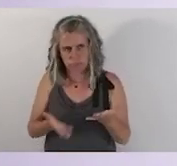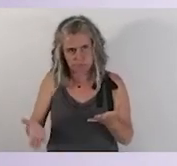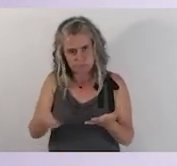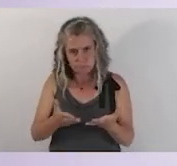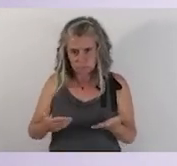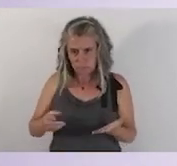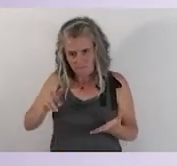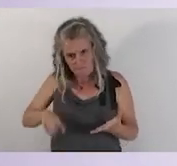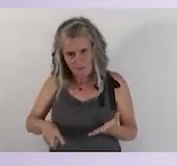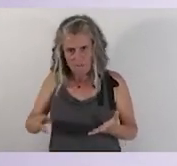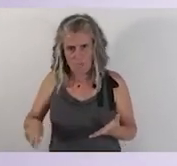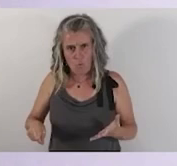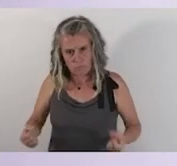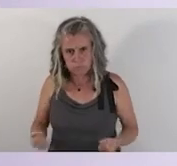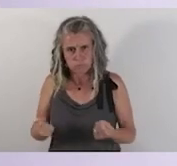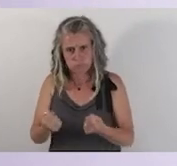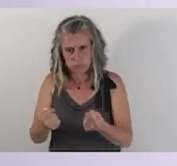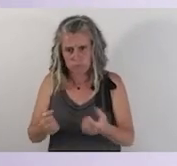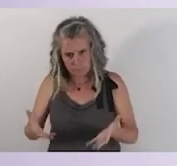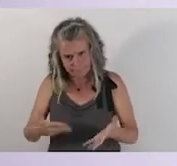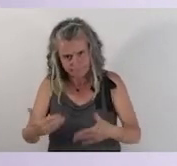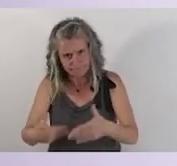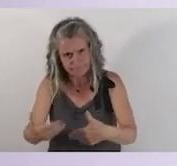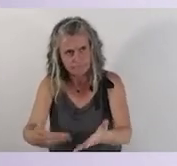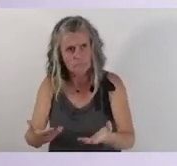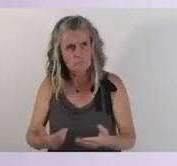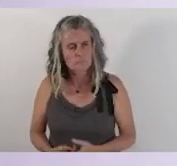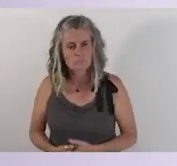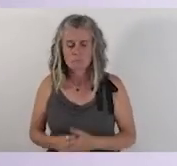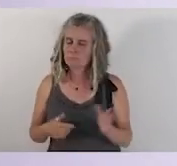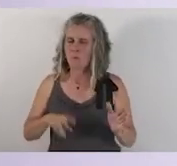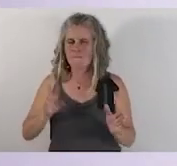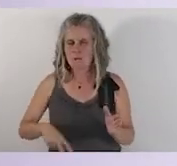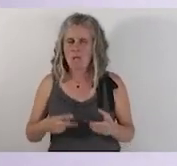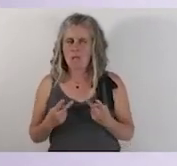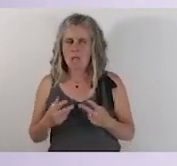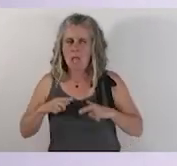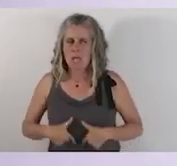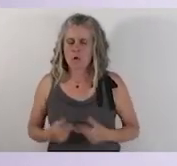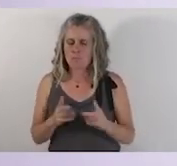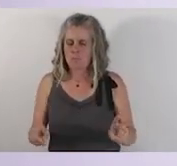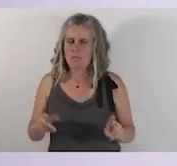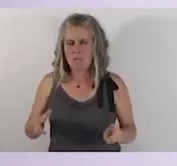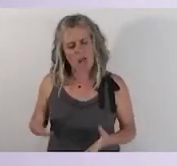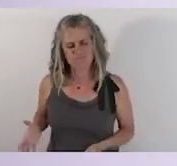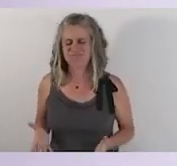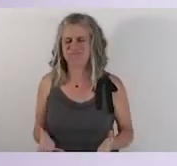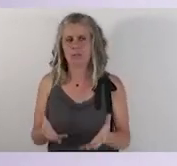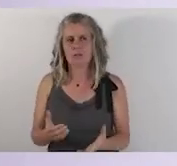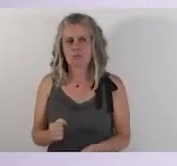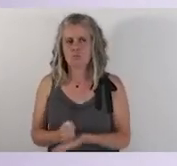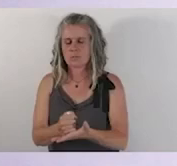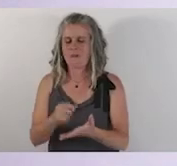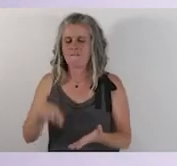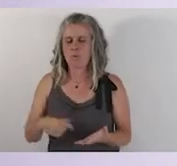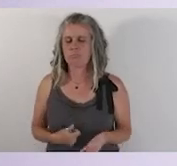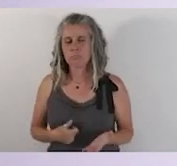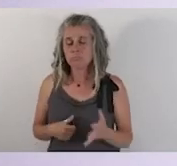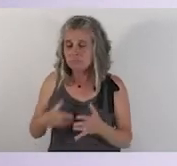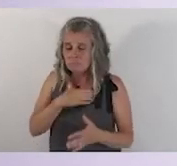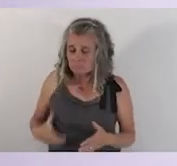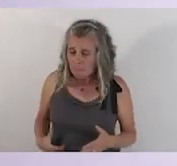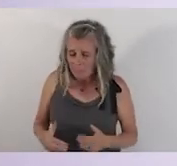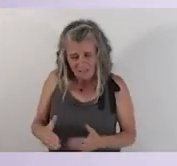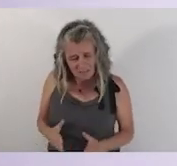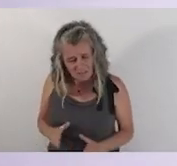nos écoles. Je pense qu'il faut absolument soutenir très fortement l'école publique dans nos quartiers. La ville le fait, la mairie de secteur le fait, l'éducation